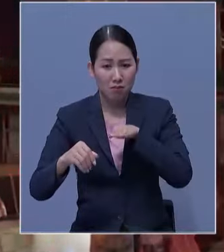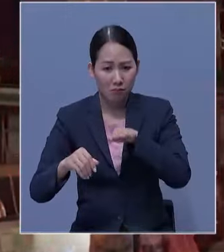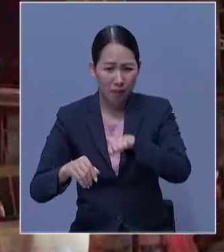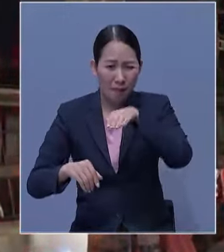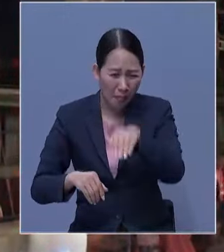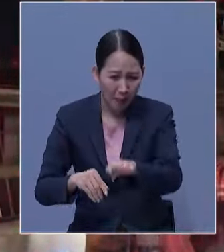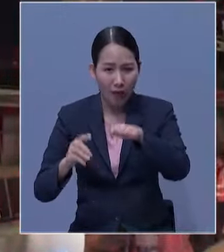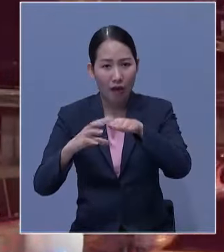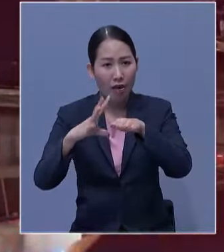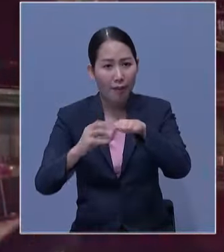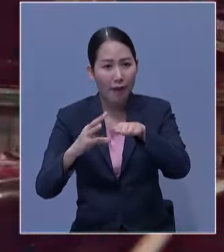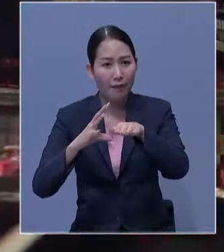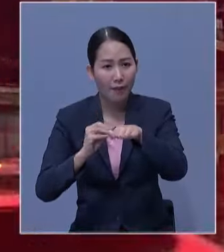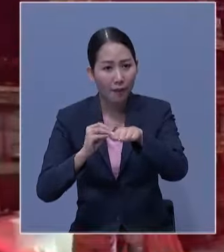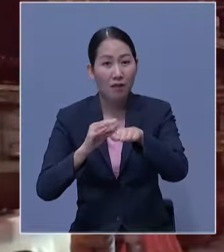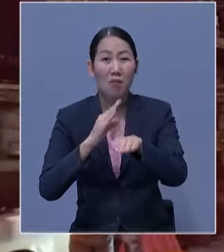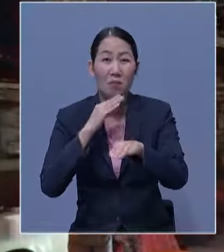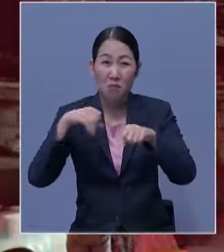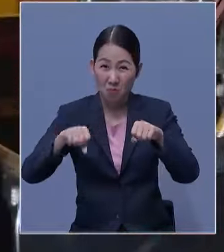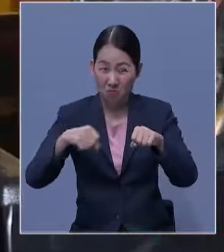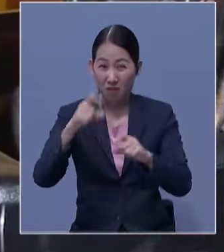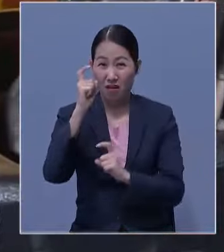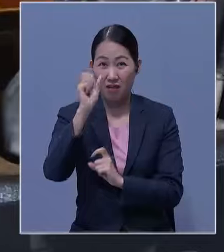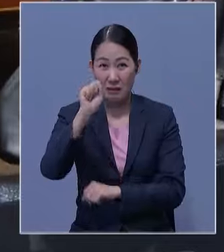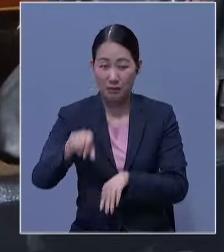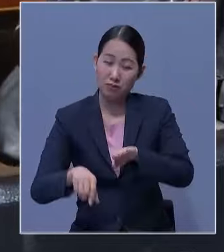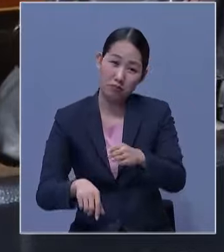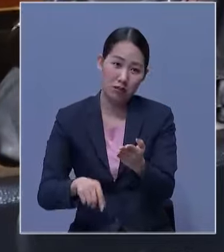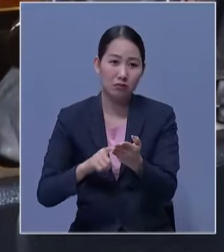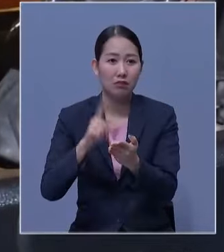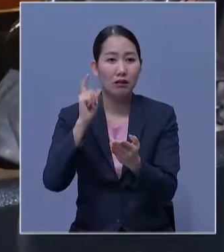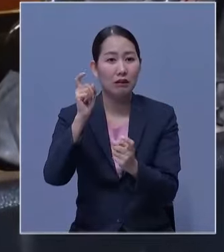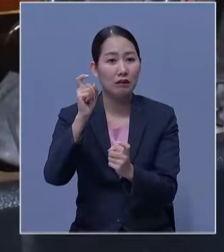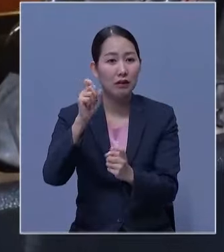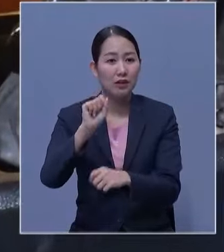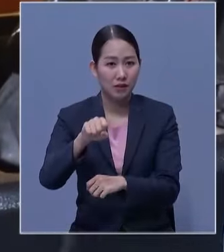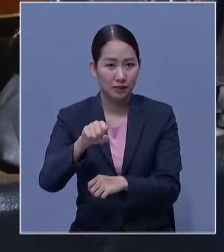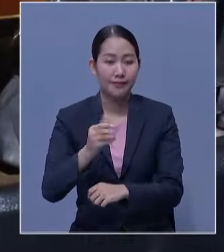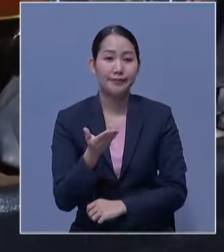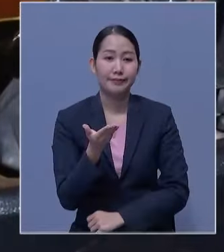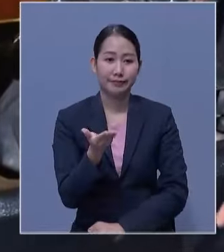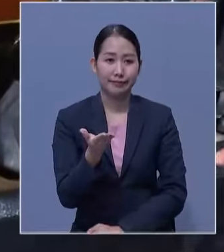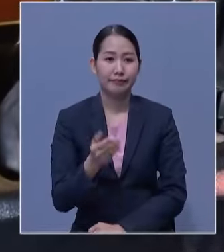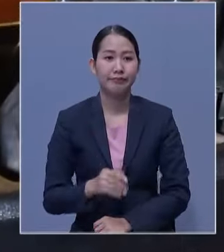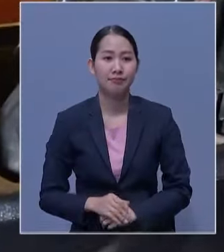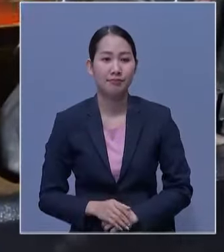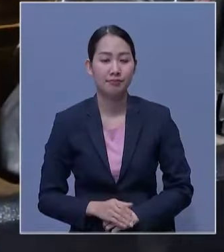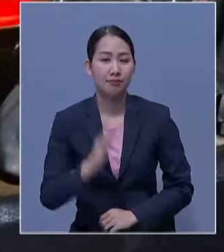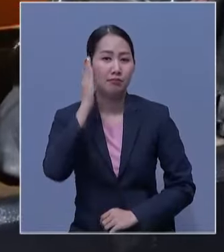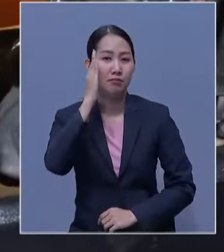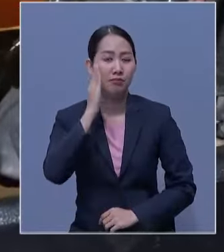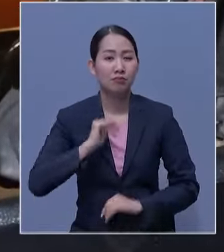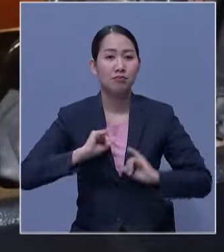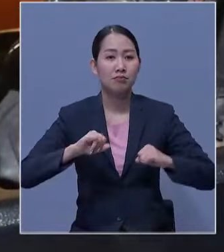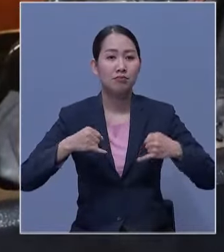อีคนที่ประสบเหตุเหืกันนะคะก็คอคุณพีรพัทย์เพลงพาดเป็นเจาของรถปราศับกไท